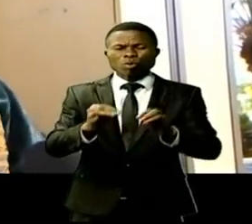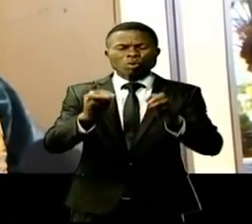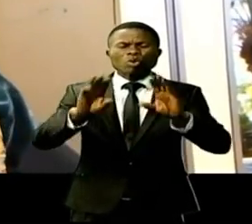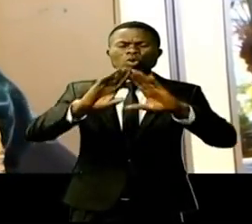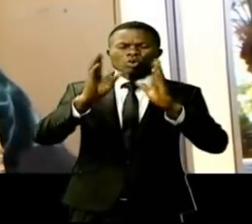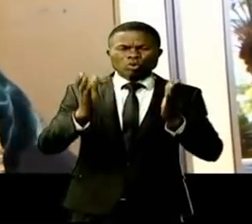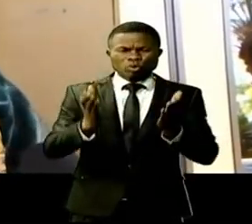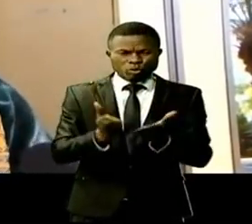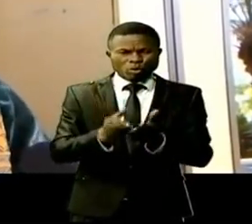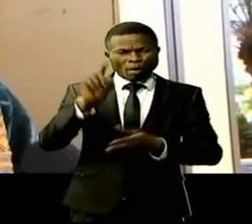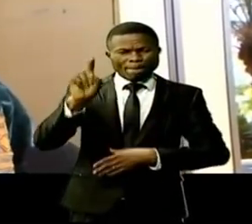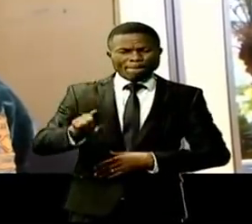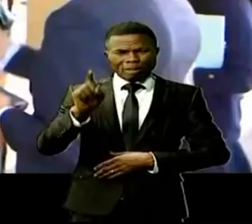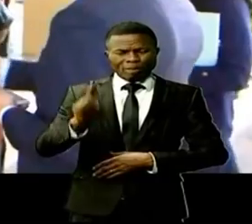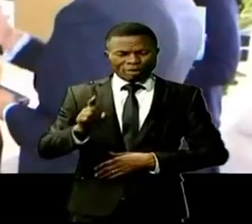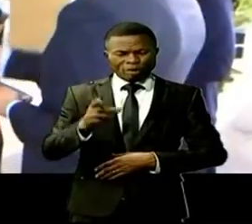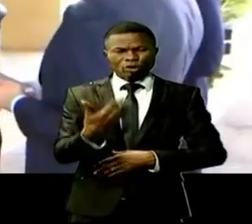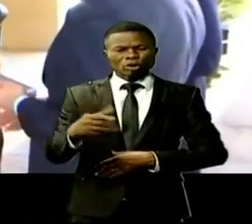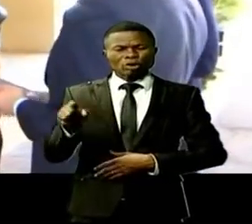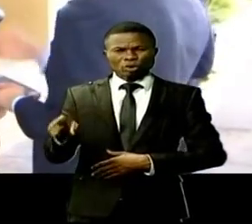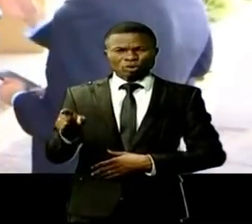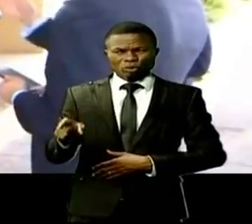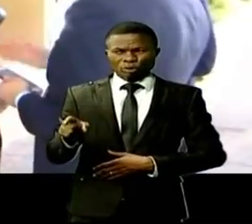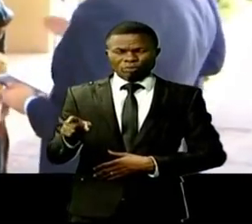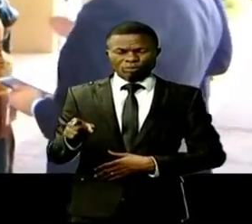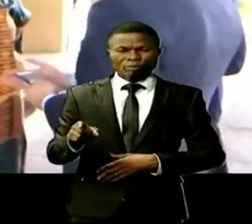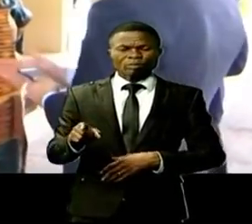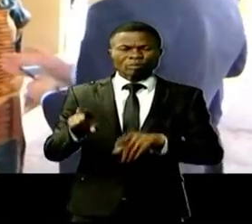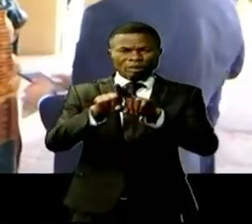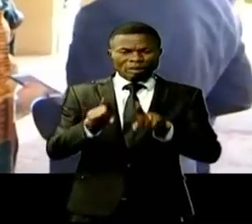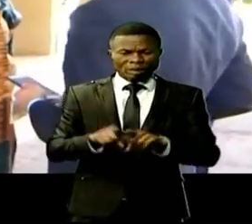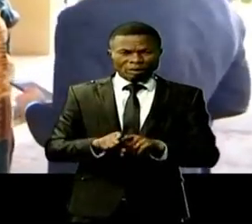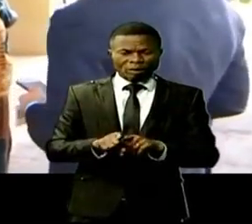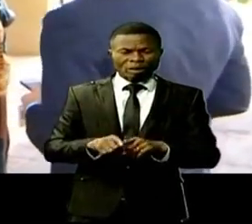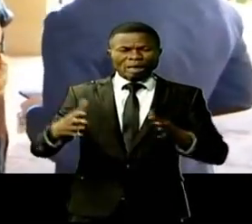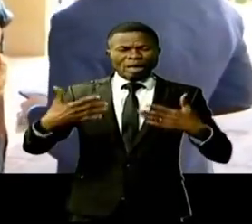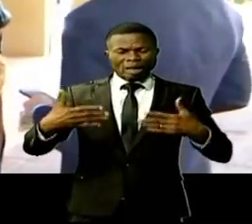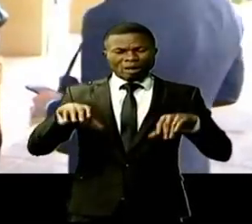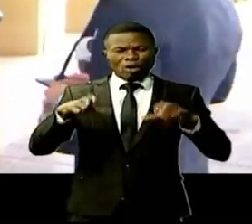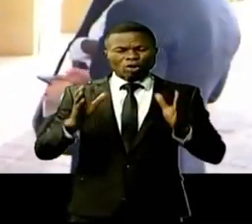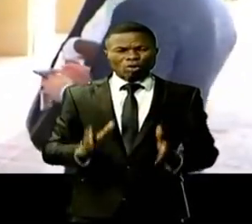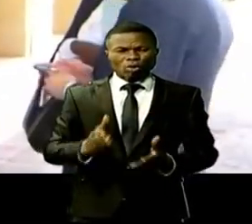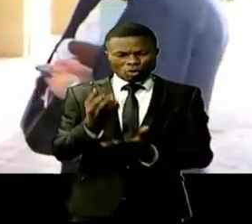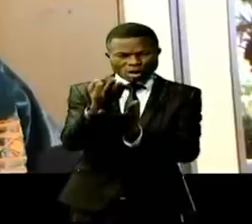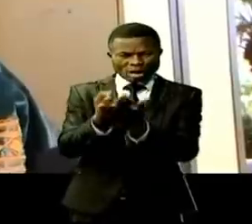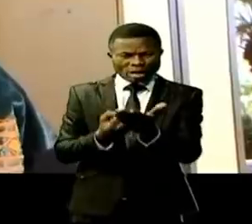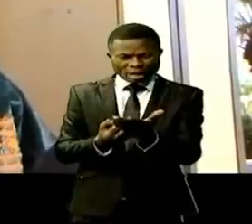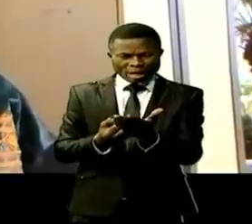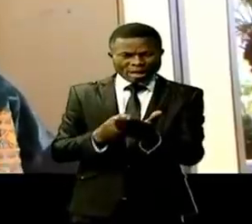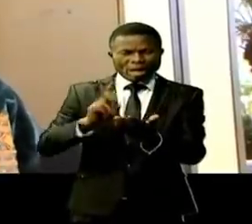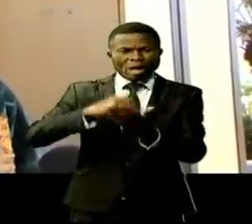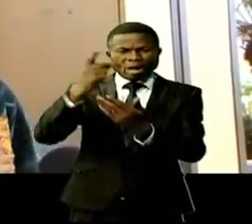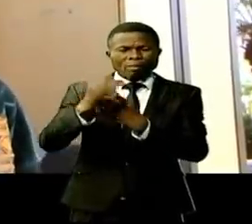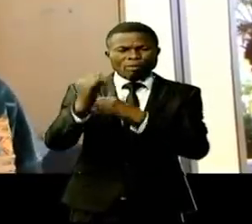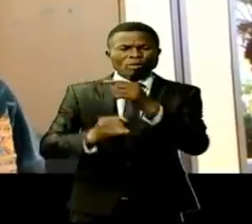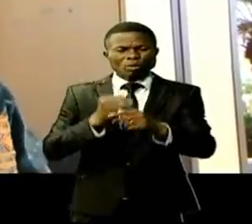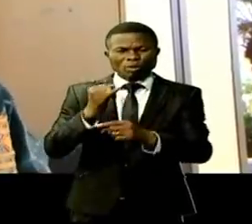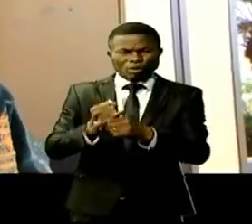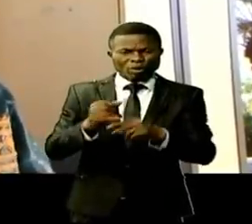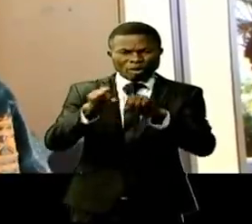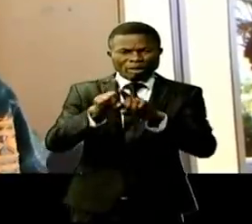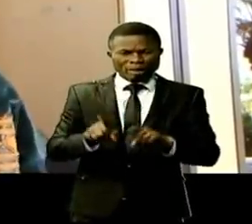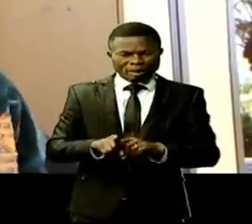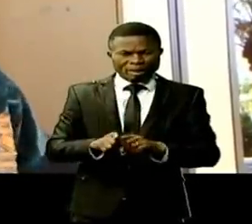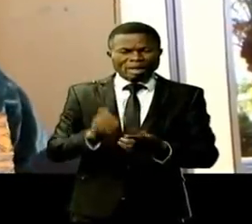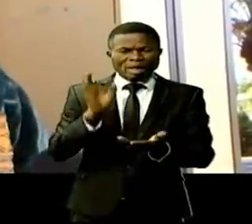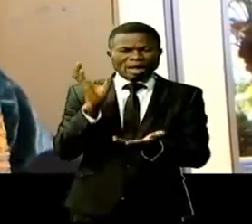comme besoin de ces marchés, mettre le carbone congolais dans un registre au niveau international, avoir aussi à